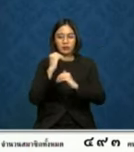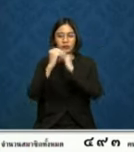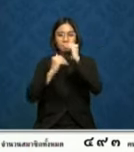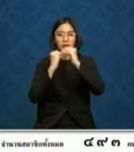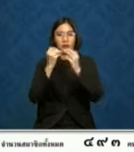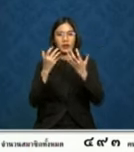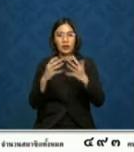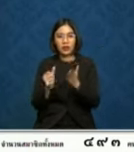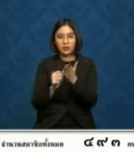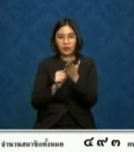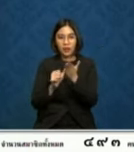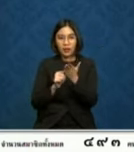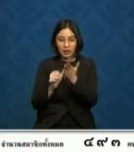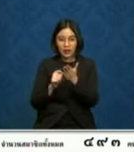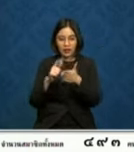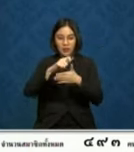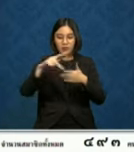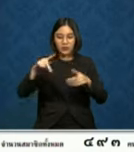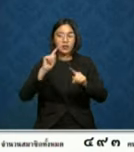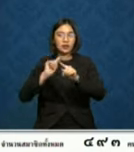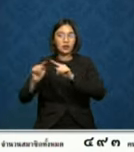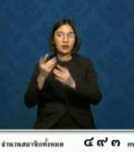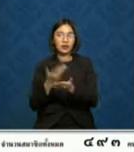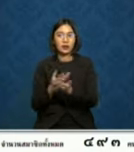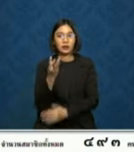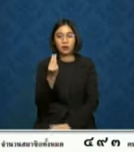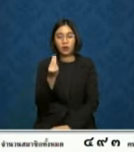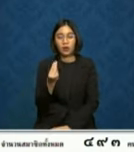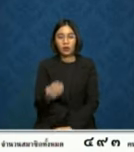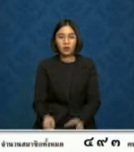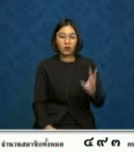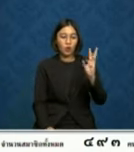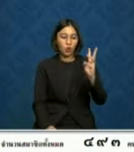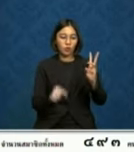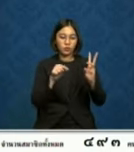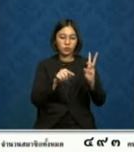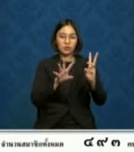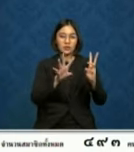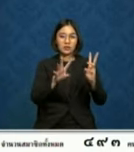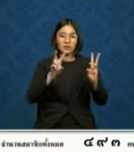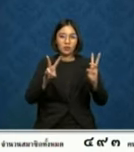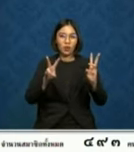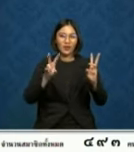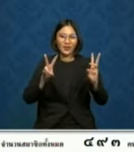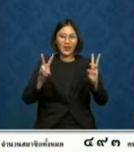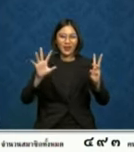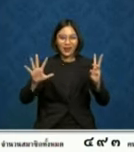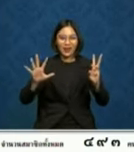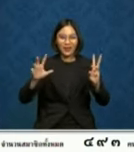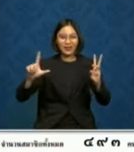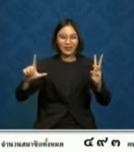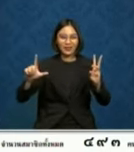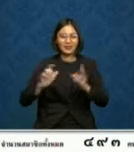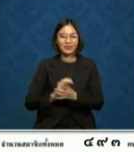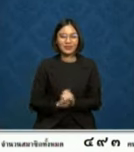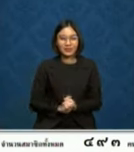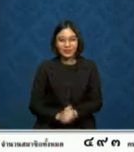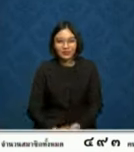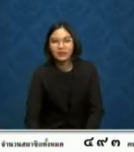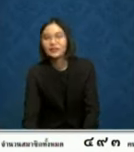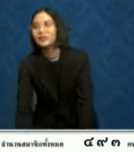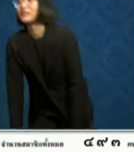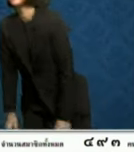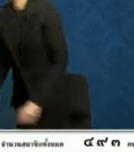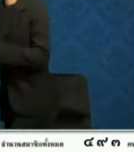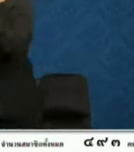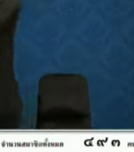แล้วก็ปรับปรุงแพลตฟอร์มค่ะท่านประธานจำนวน6.42 25ล้านบาทค่ะ